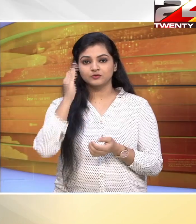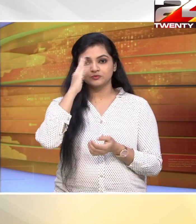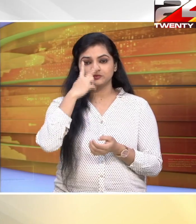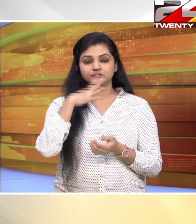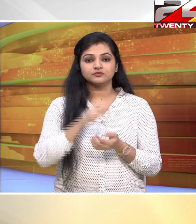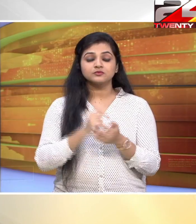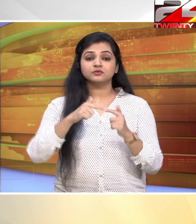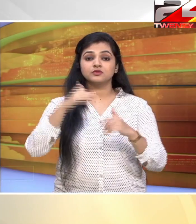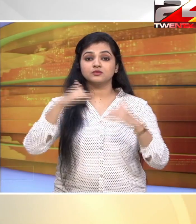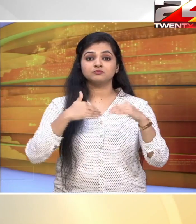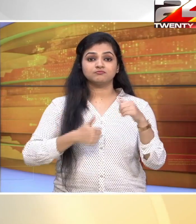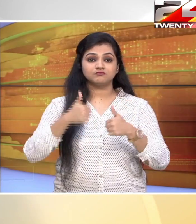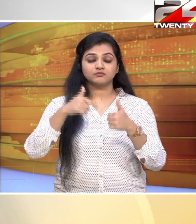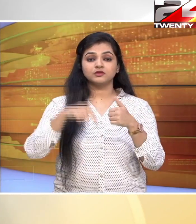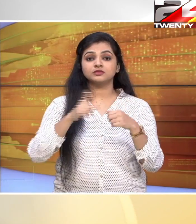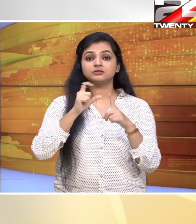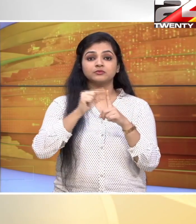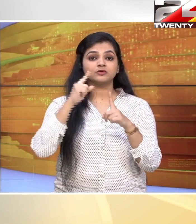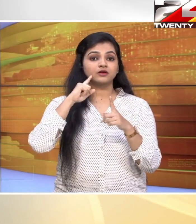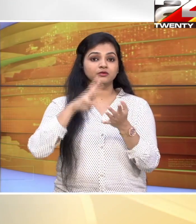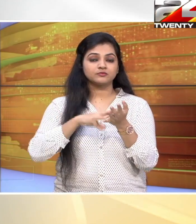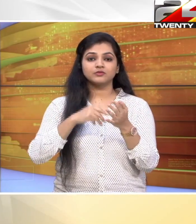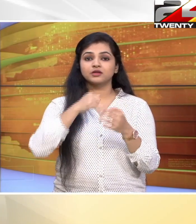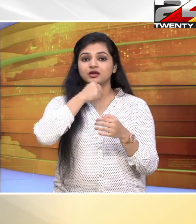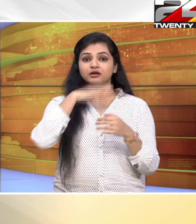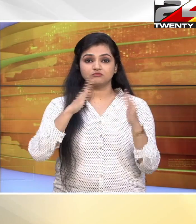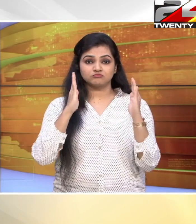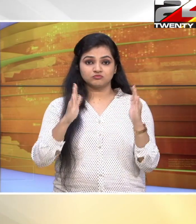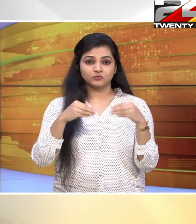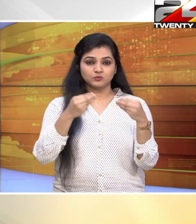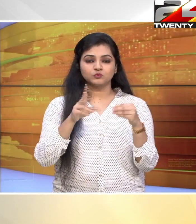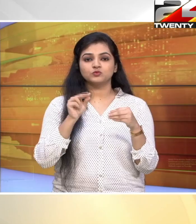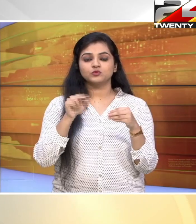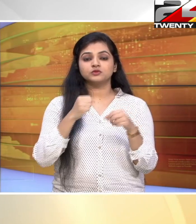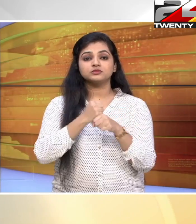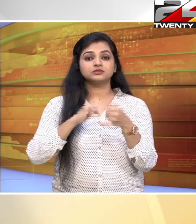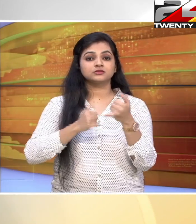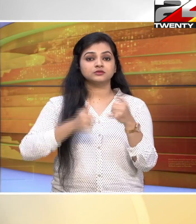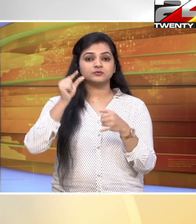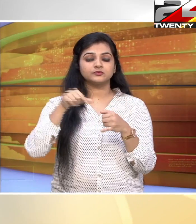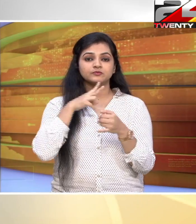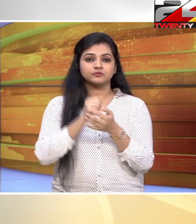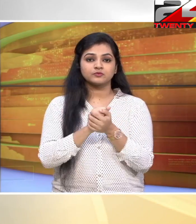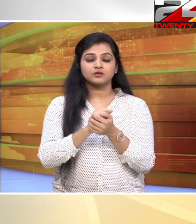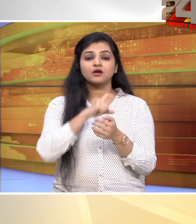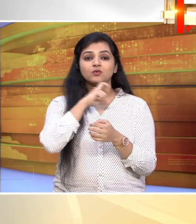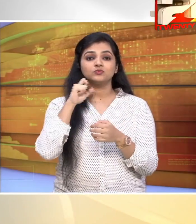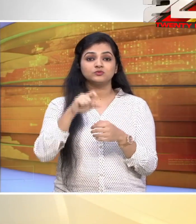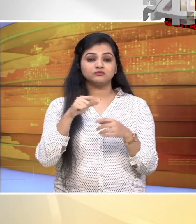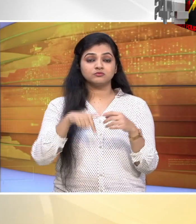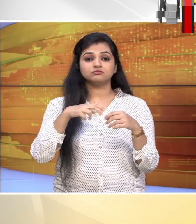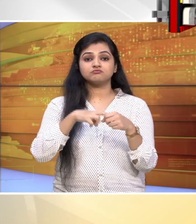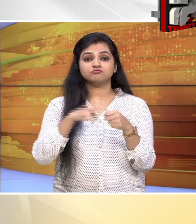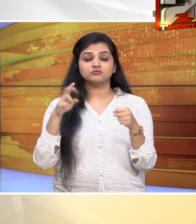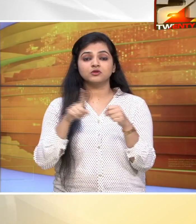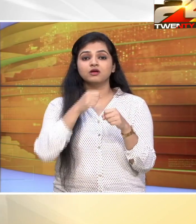വാർത്തയിലേക്ക്. തെരഞ്ഞെടുപ്പിൽ മത്സരിക്കാൻ സിപിഐഎമ്മിൽ പ്രായപരിധി നിർബന്ധമാക്കില്ല എന്ന് ജനറൽ സെക്രട്ടറി സീതാറാം യെച്ചൂരി. കമ്മ്യൂണിസ്റ്റ് പാർട്ടിയിൽ വിരമിക്കലില്ല